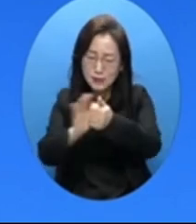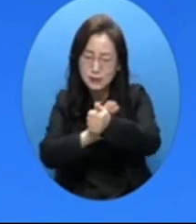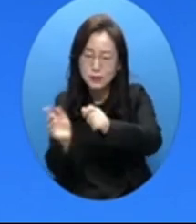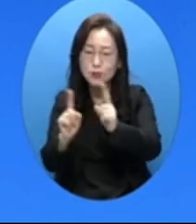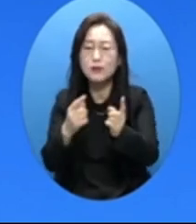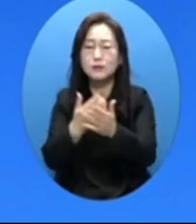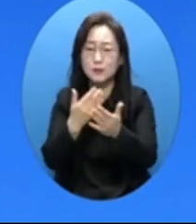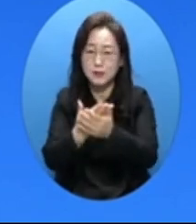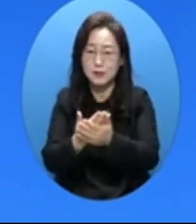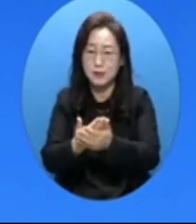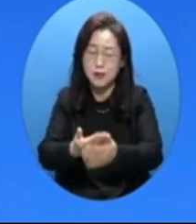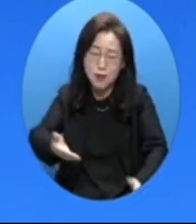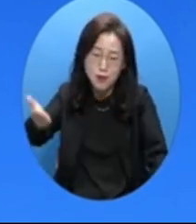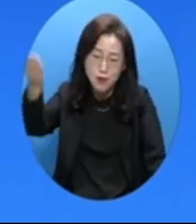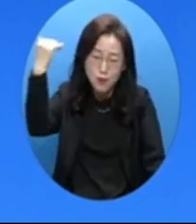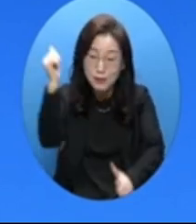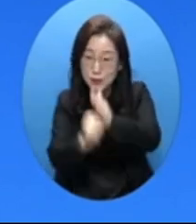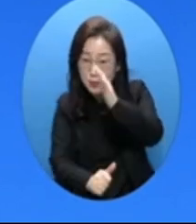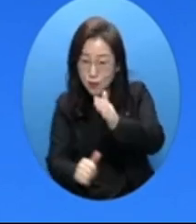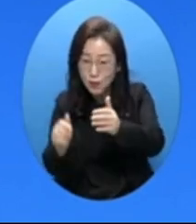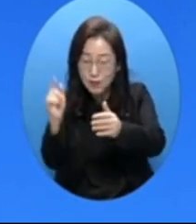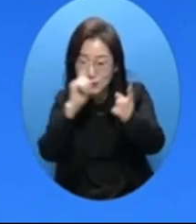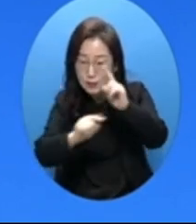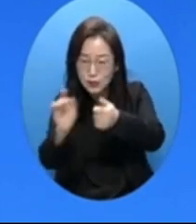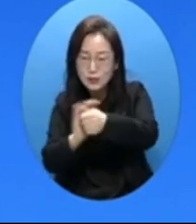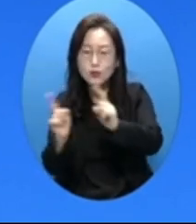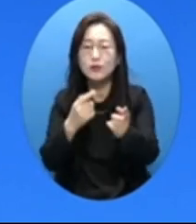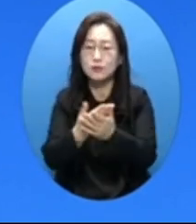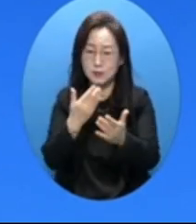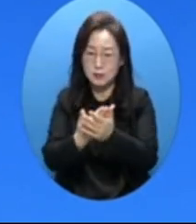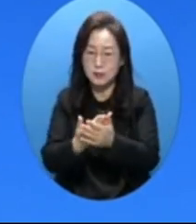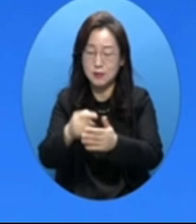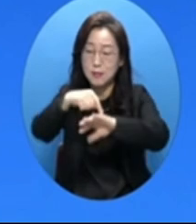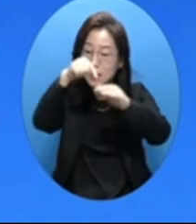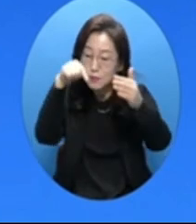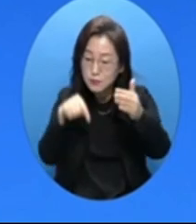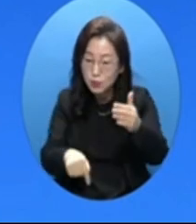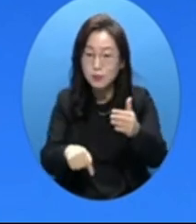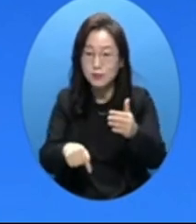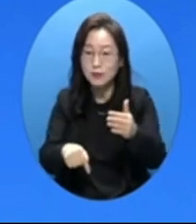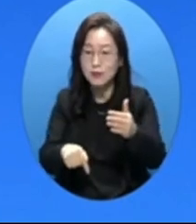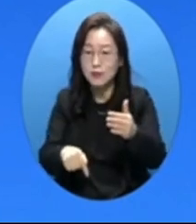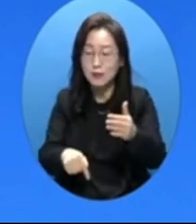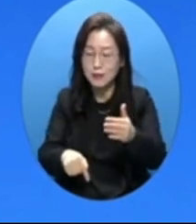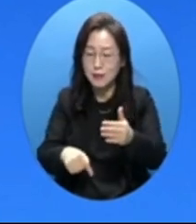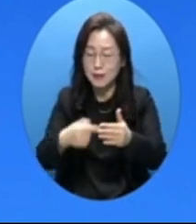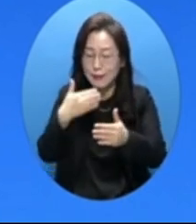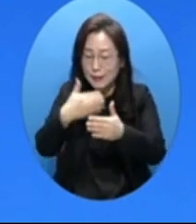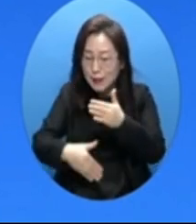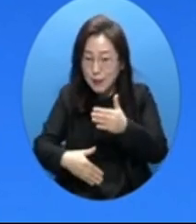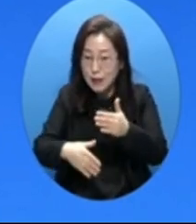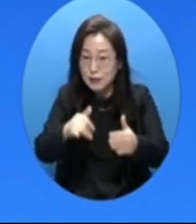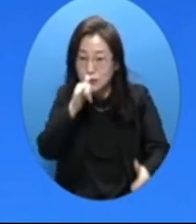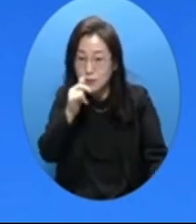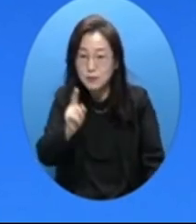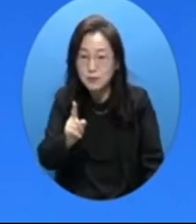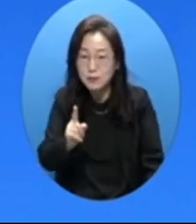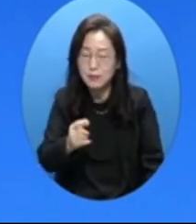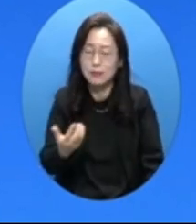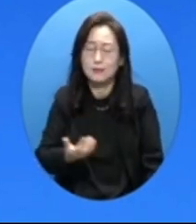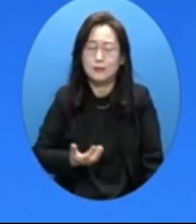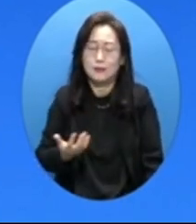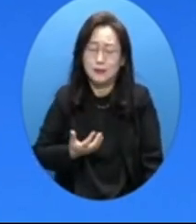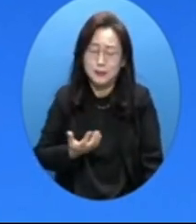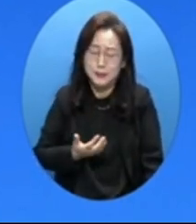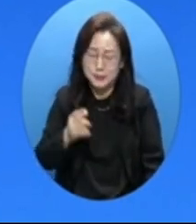주시옵소서 과거에 실패의 상처를 치료하여 주옵소서 내 마음속에 남아있는이 모든 아픔에